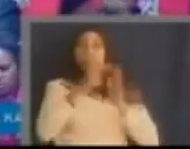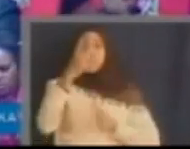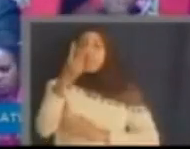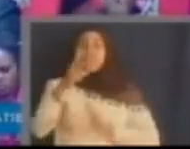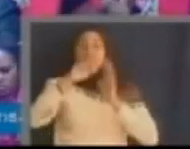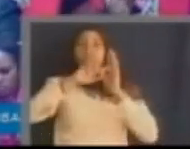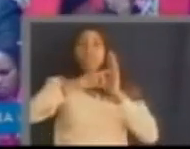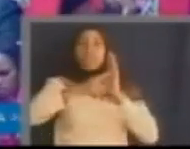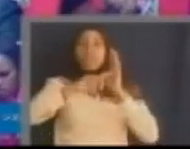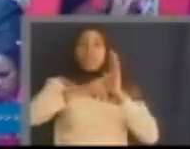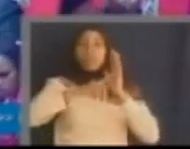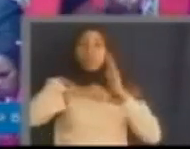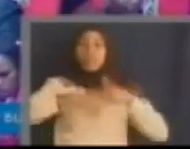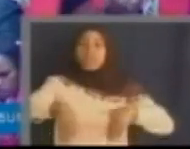maalum.